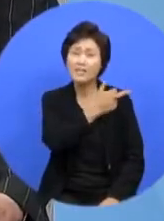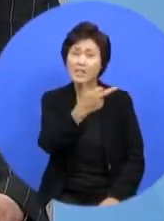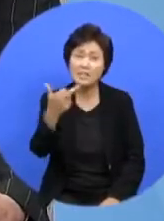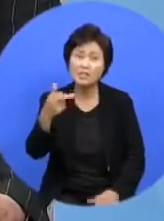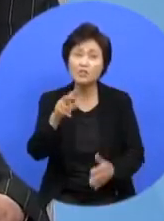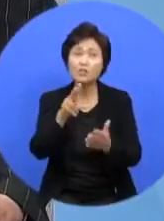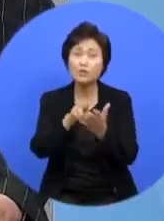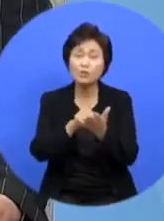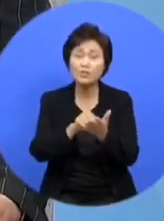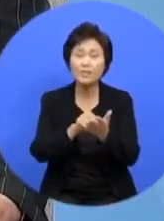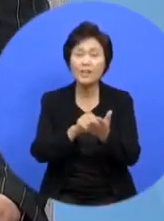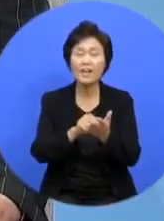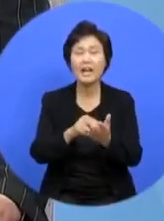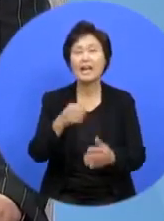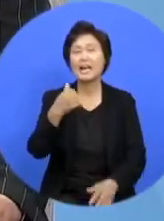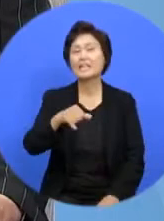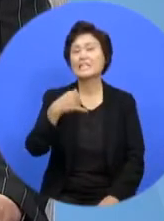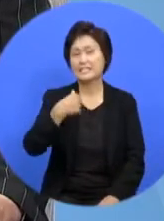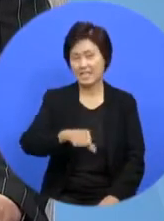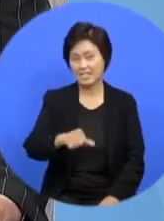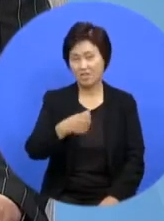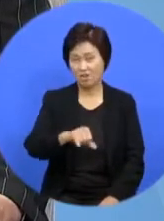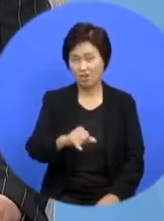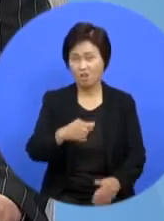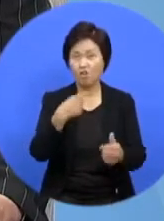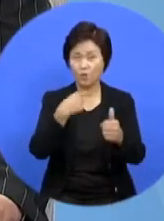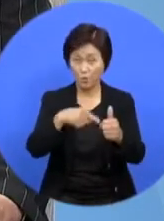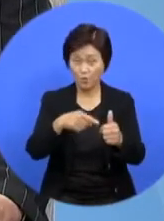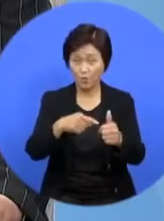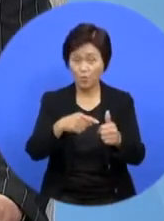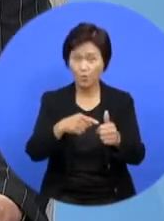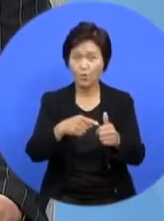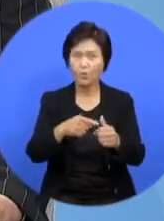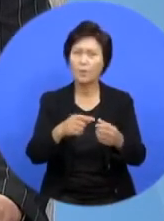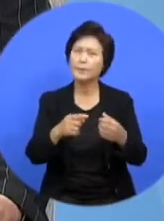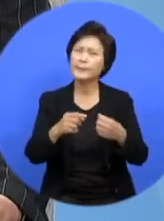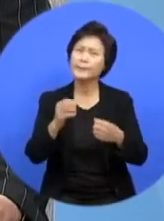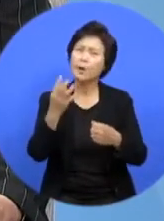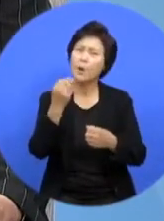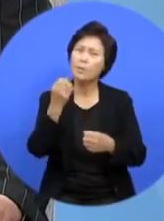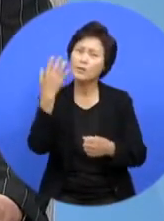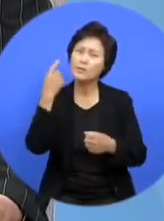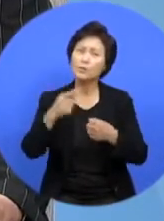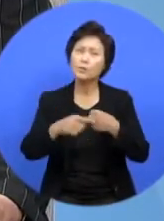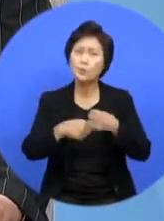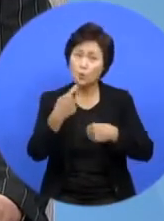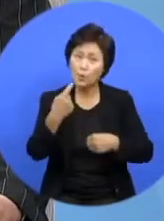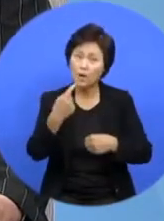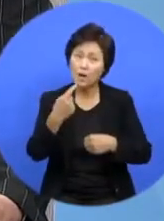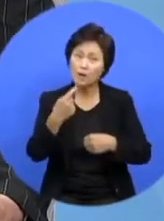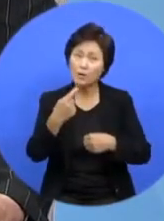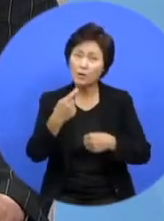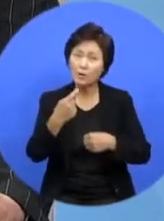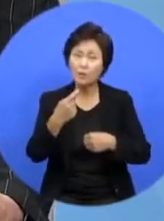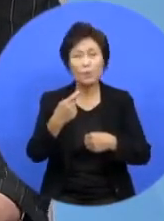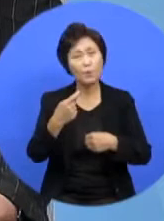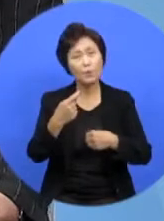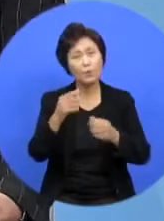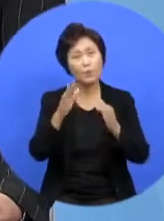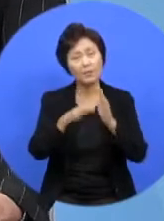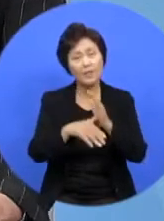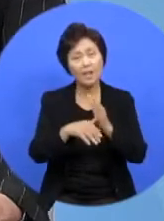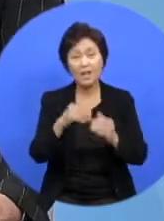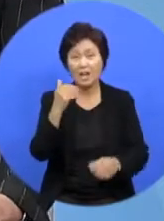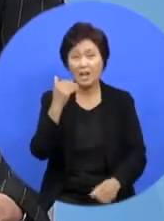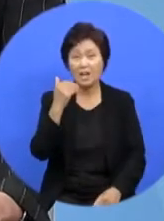그 공교육에서 초등학생 그것도 저학년 아이들 성교육? 네. 성교육 서적